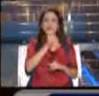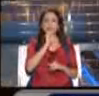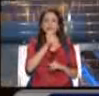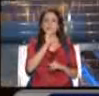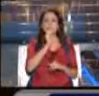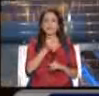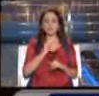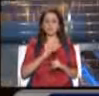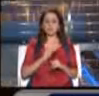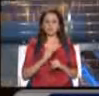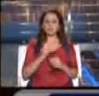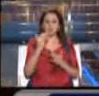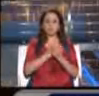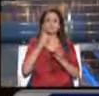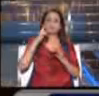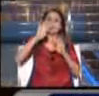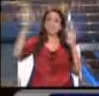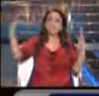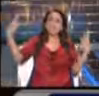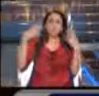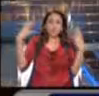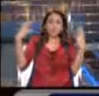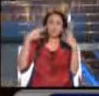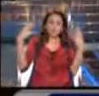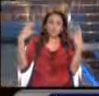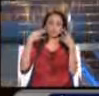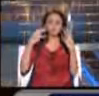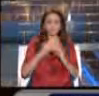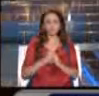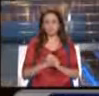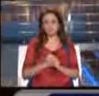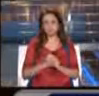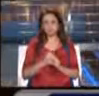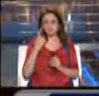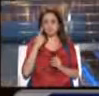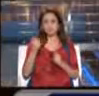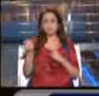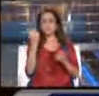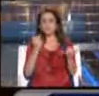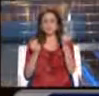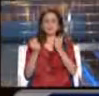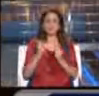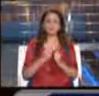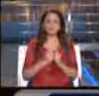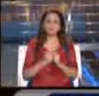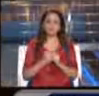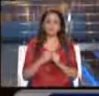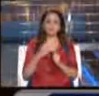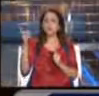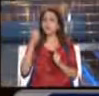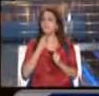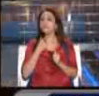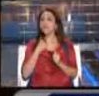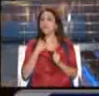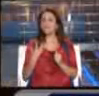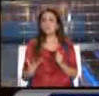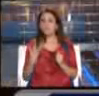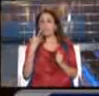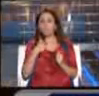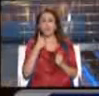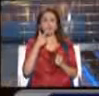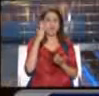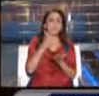سلعة بيقبل عليها الجمهور. جايز طبيعتي تختلف عن طبيعة الكابتن نادر، أنا بميل للإثارة شوية، هو بيميل للحق